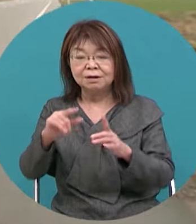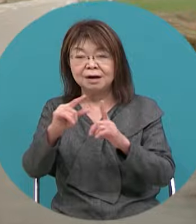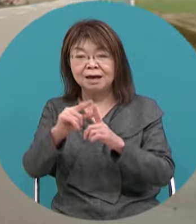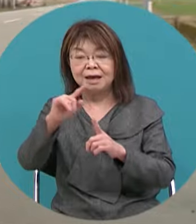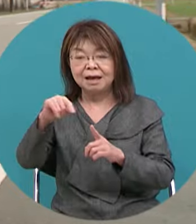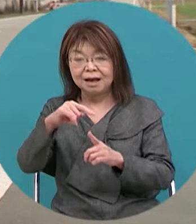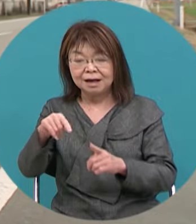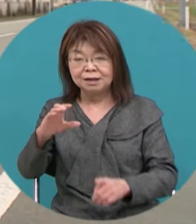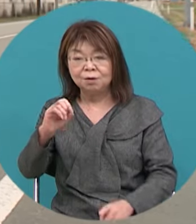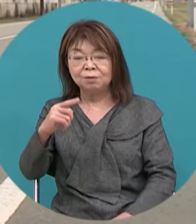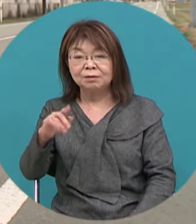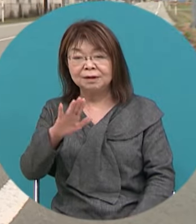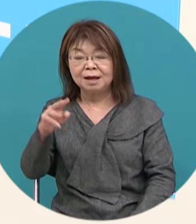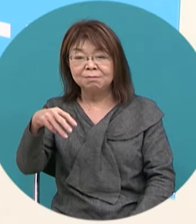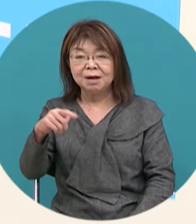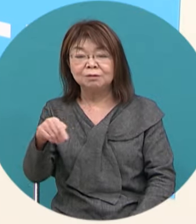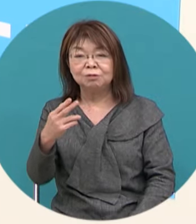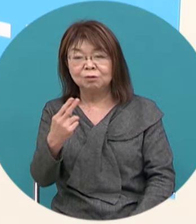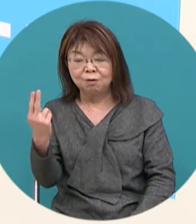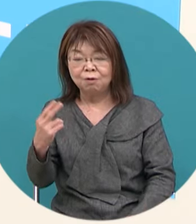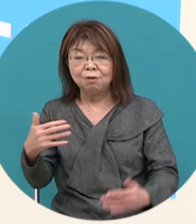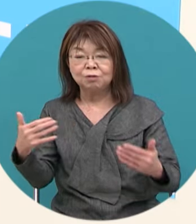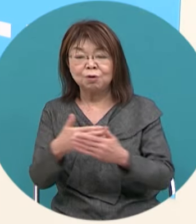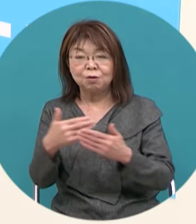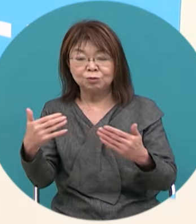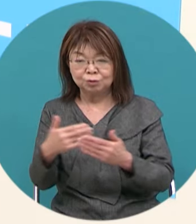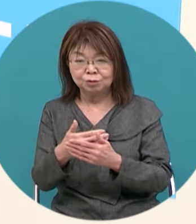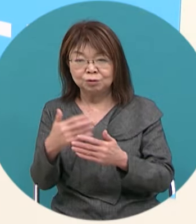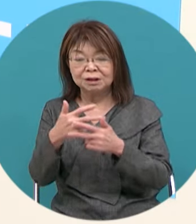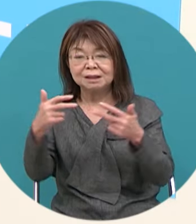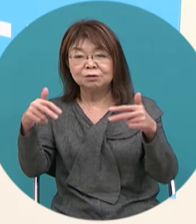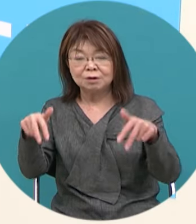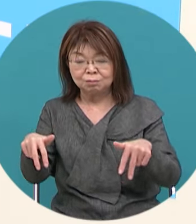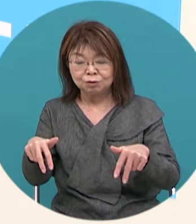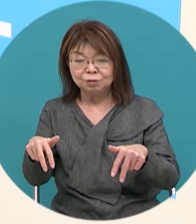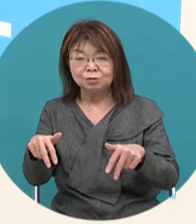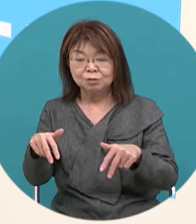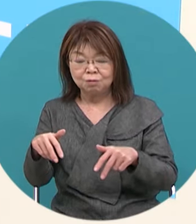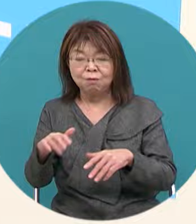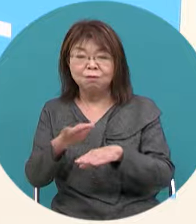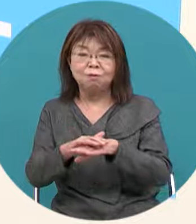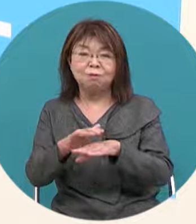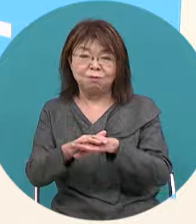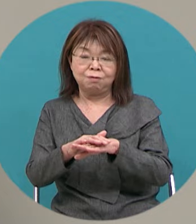オンデマンド交通システム相乗り大山の導入があります。